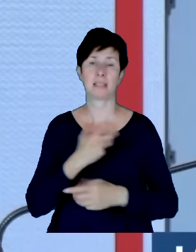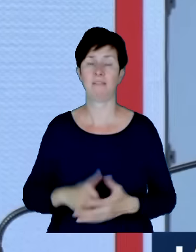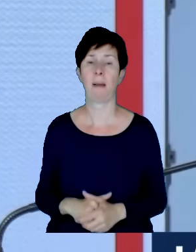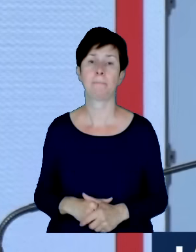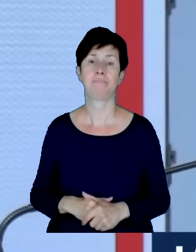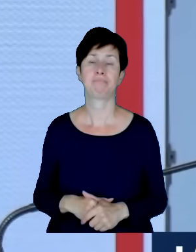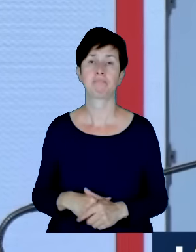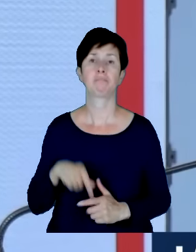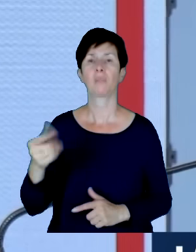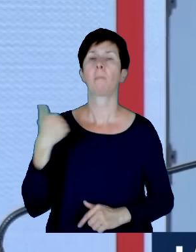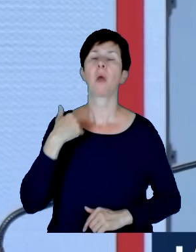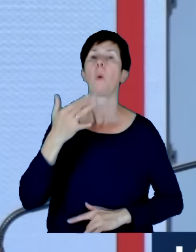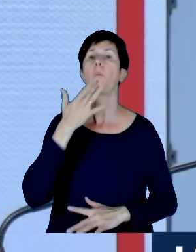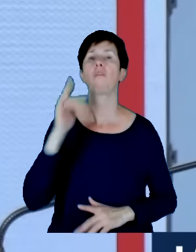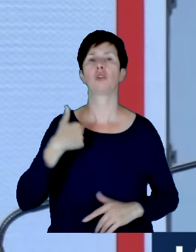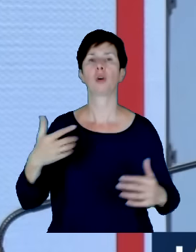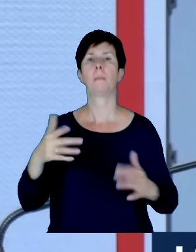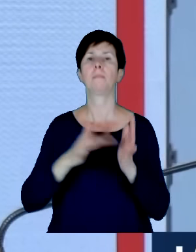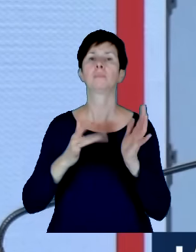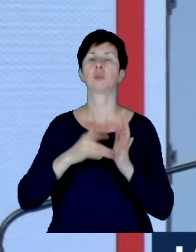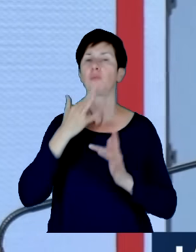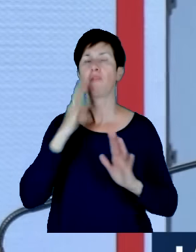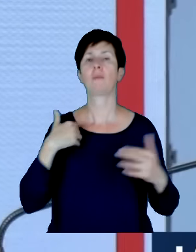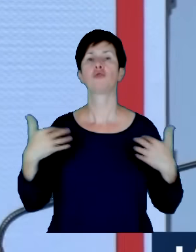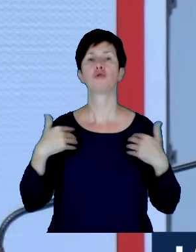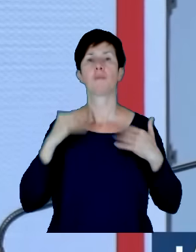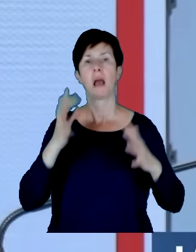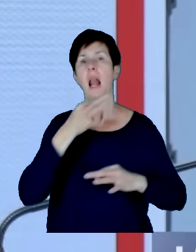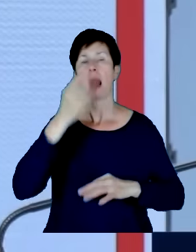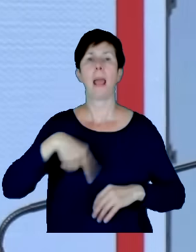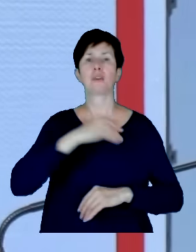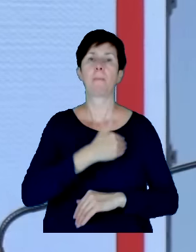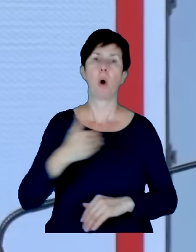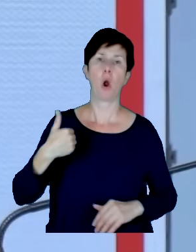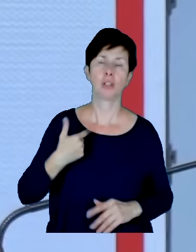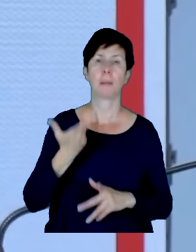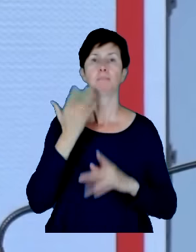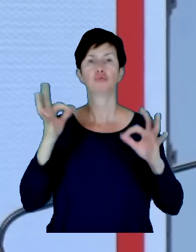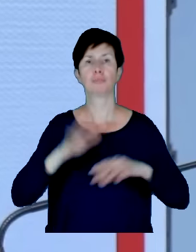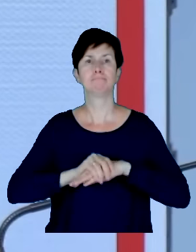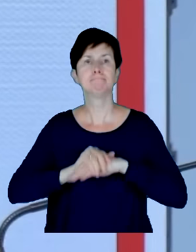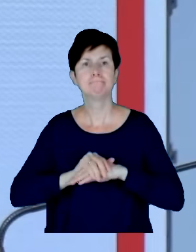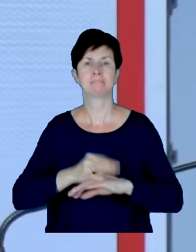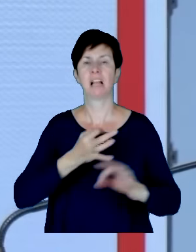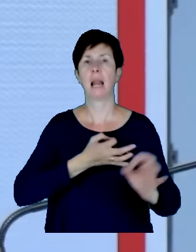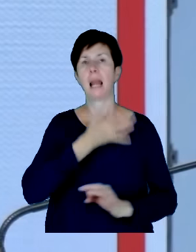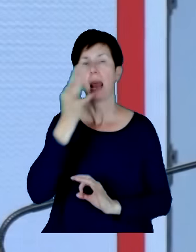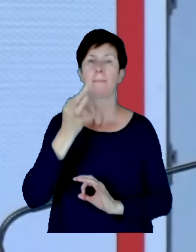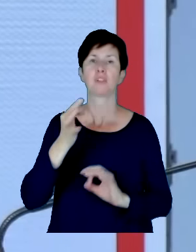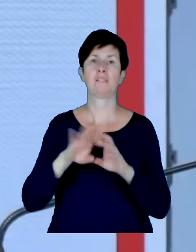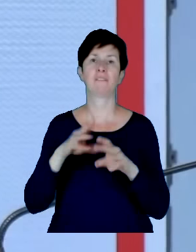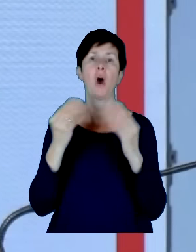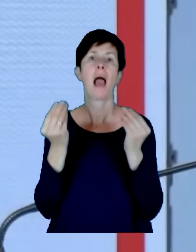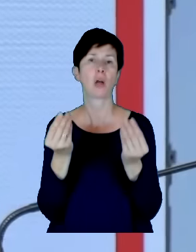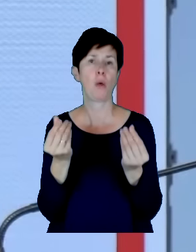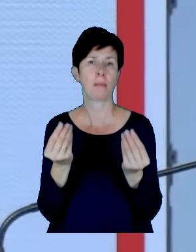żyli w lepszej Polsce przyjaźniejszy No i można powiedzieć PR wszystkim lepszej w sensie ekonomicznym